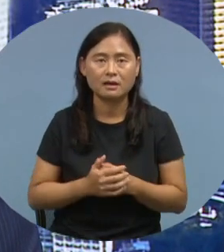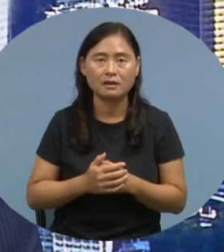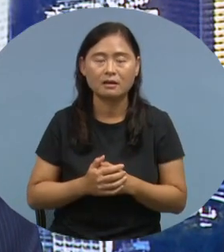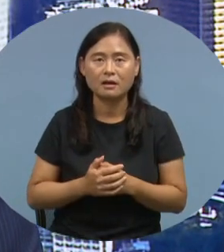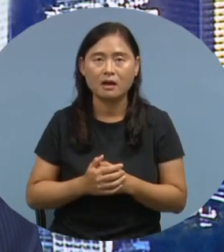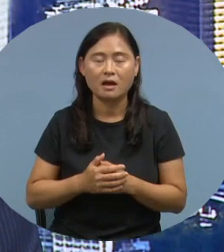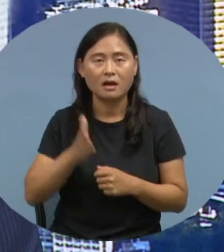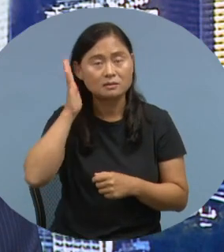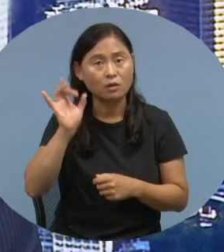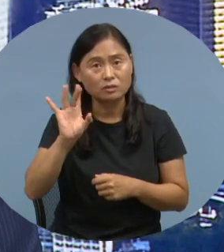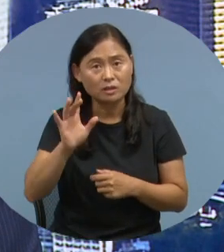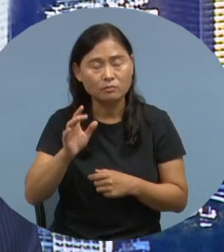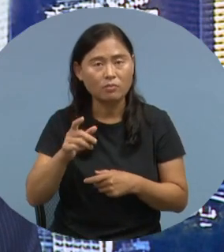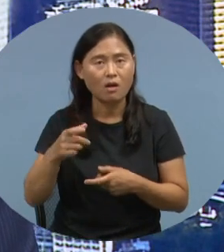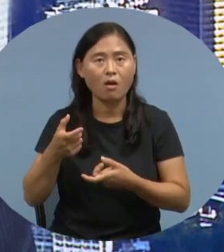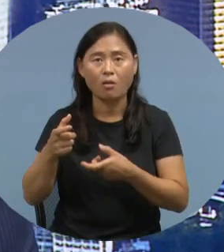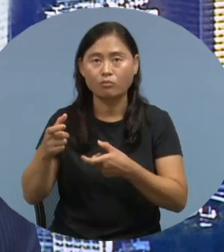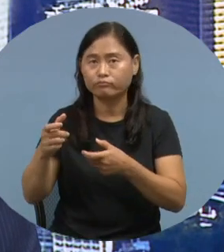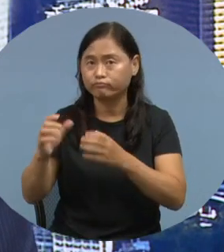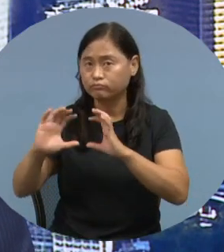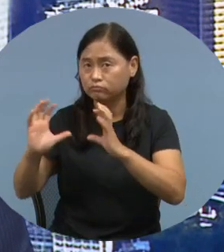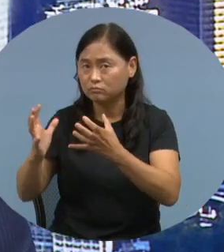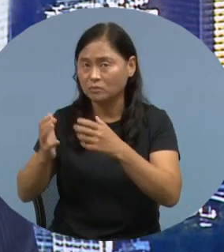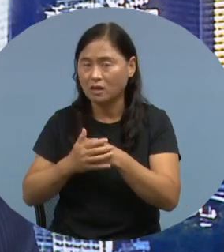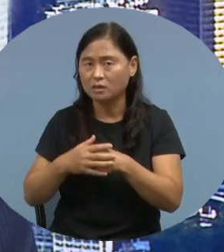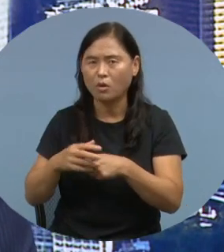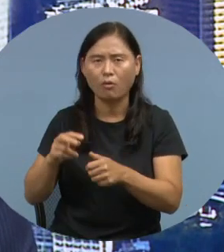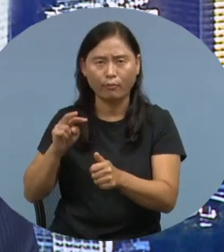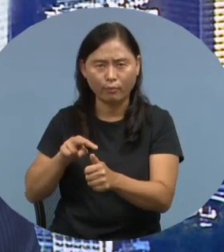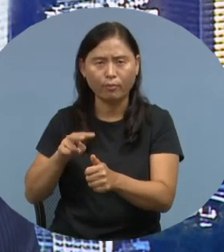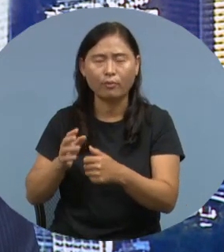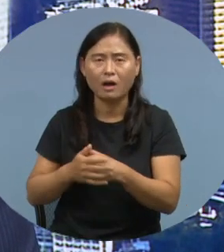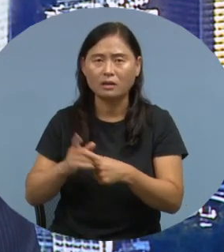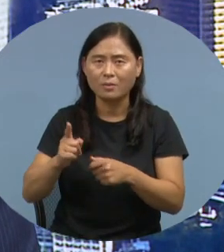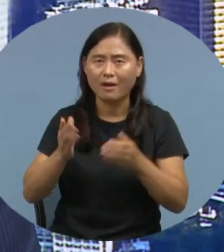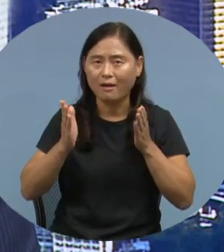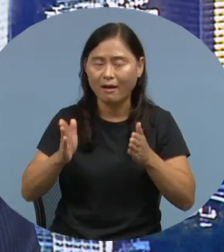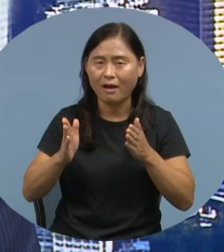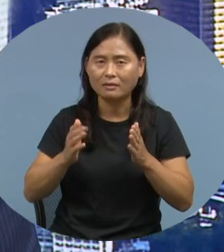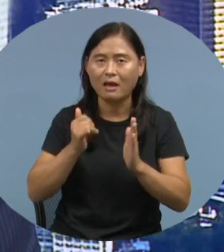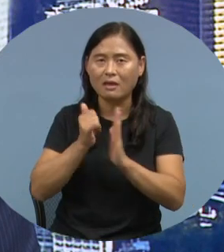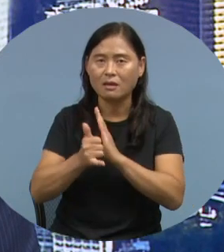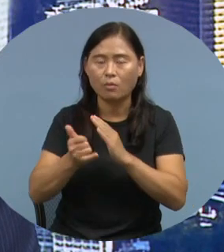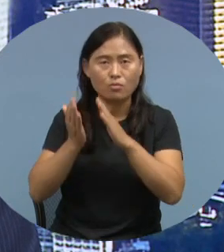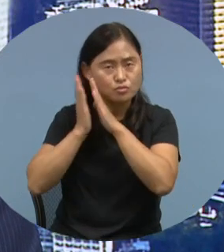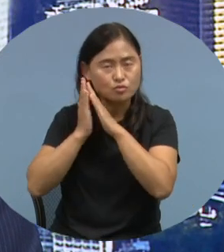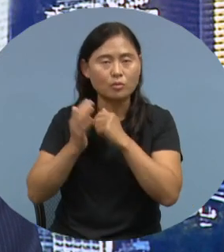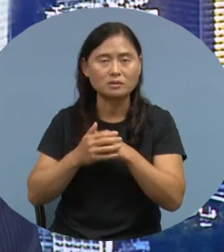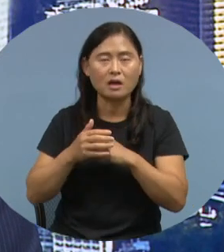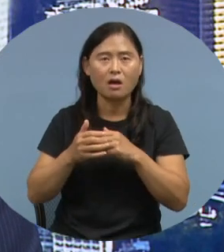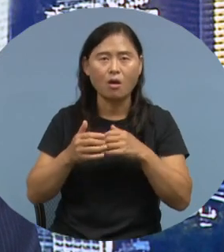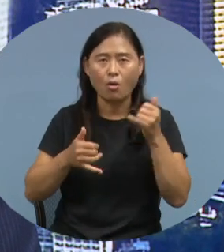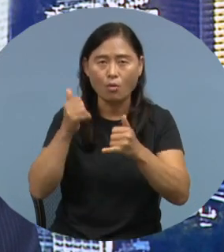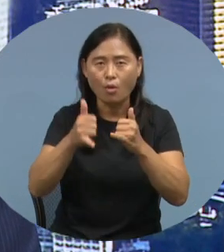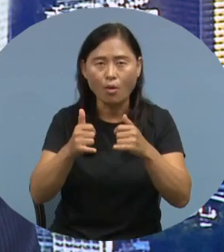喺業界嗰度，佢點樣喺操作上面去限制？入住的人數或者用個房間的人數，